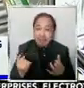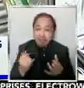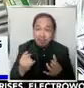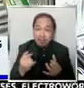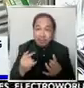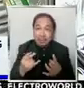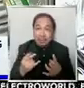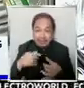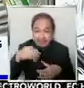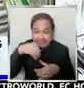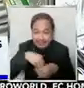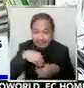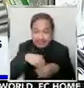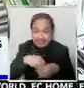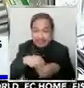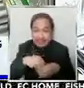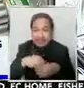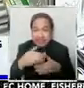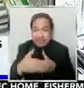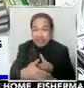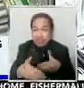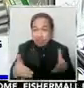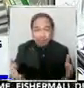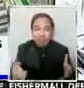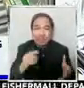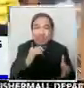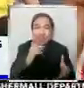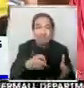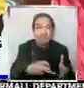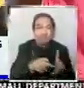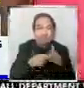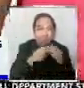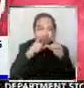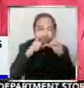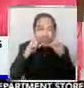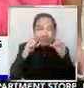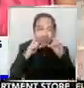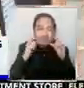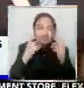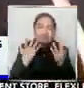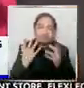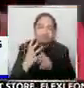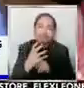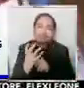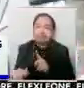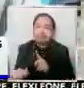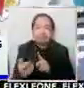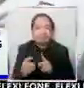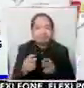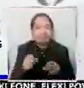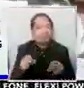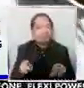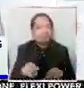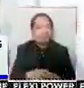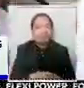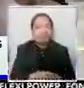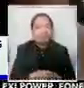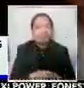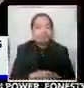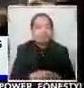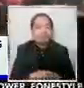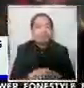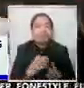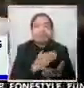mas lalong bakit magpalit na kami ng item . Ang iba ngang nakausap namin, suko na raw